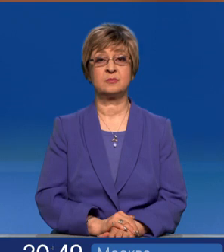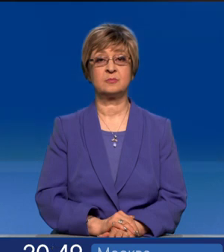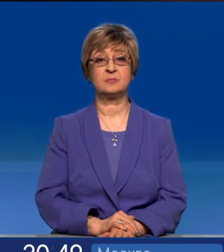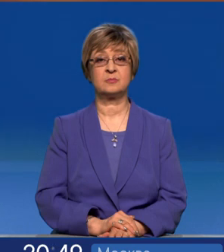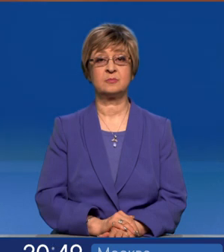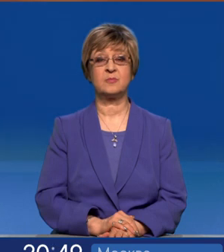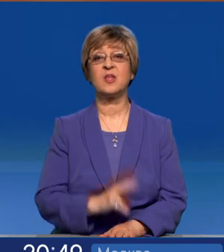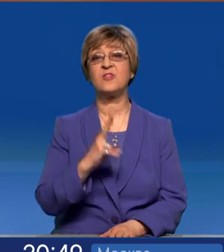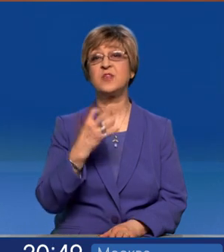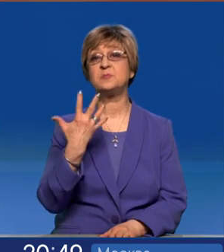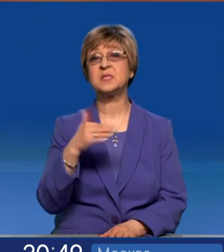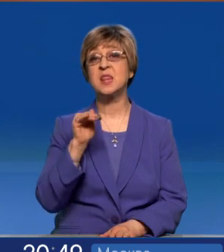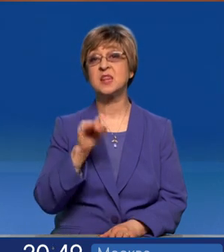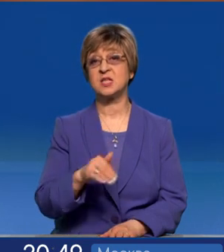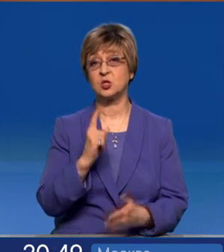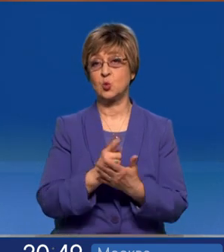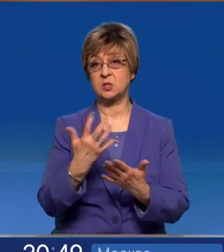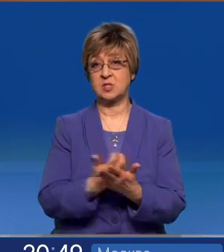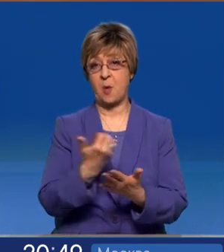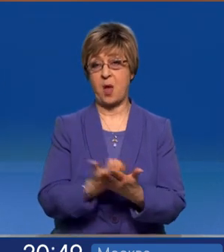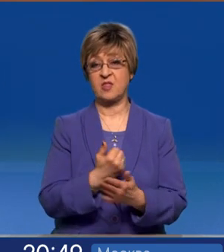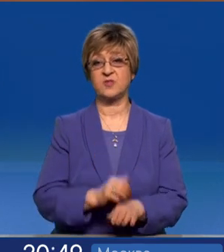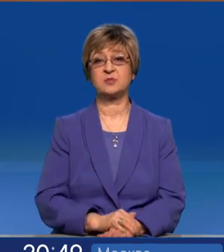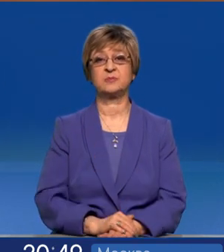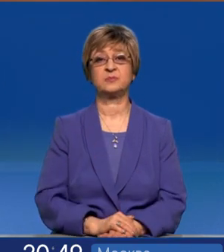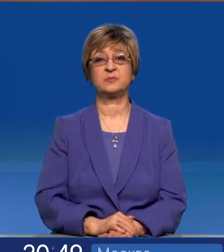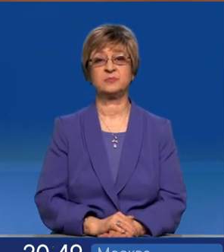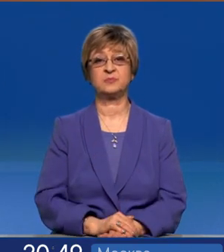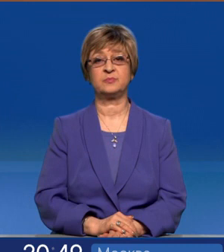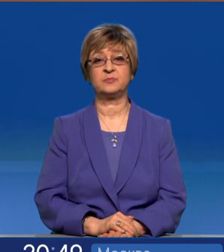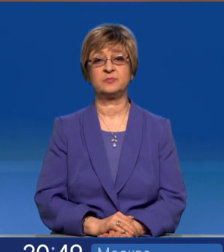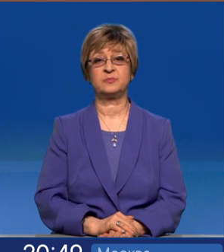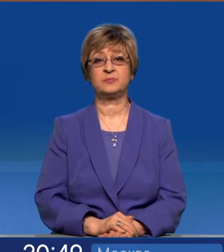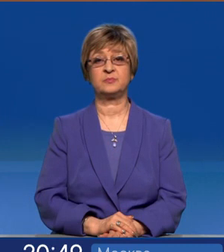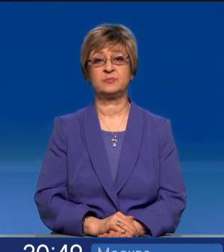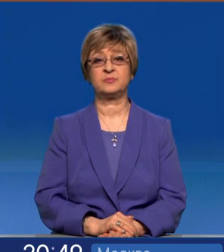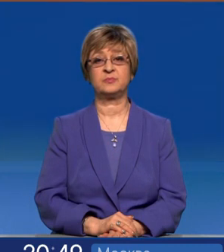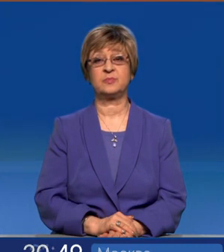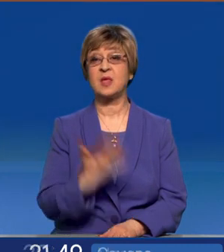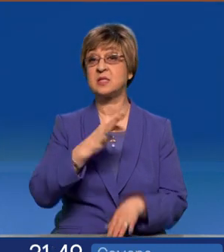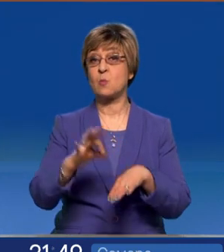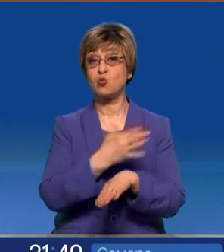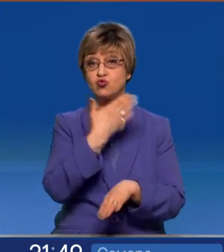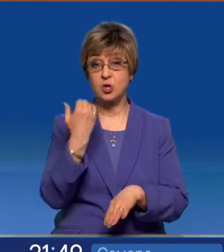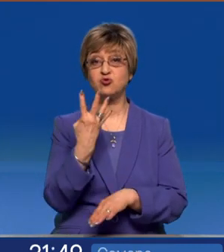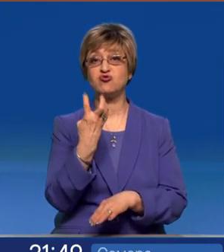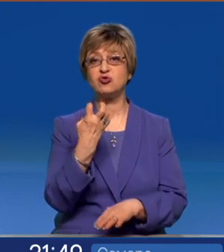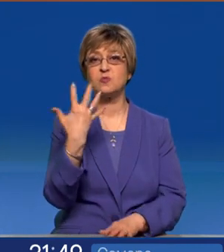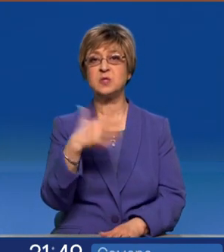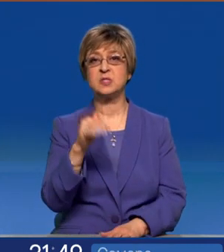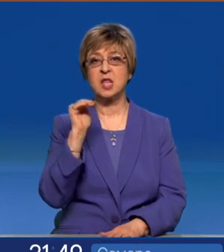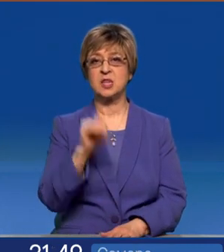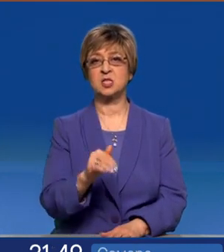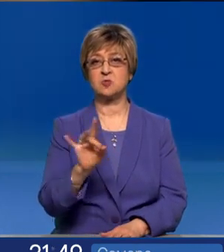должна? Ну, если у меня не будет мужа, то я должна зарабатывать где-то от 450. А почему такие большие требования от